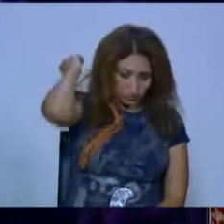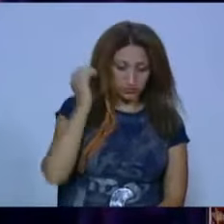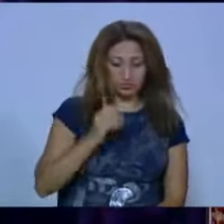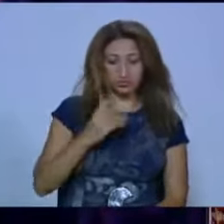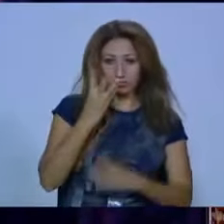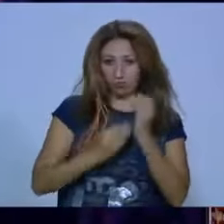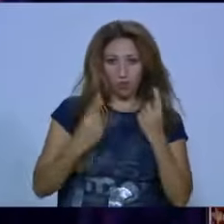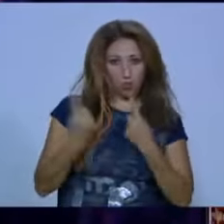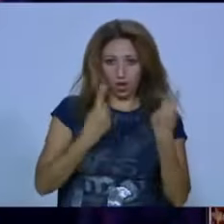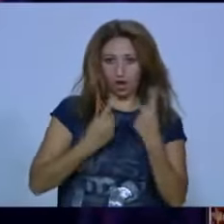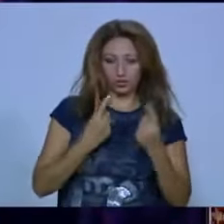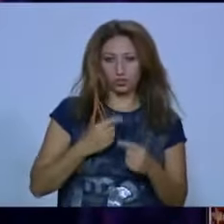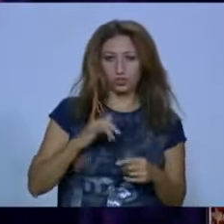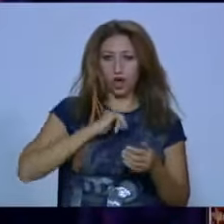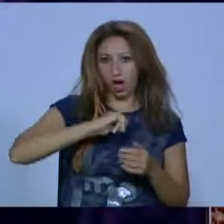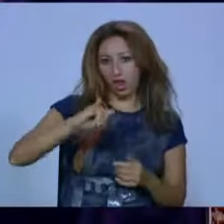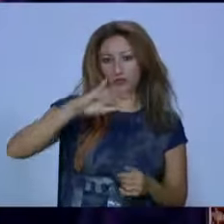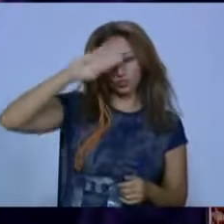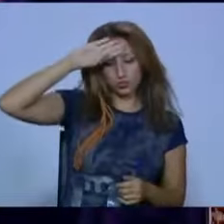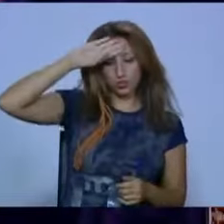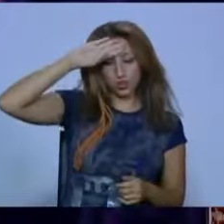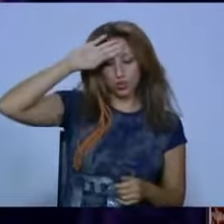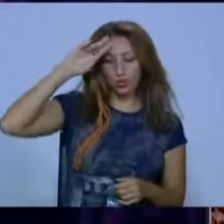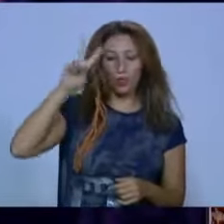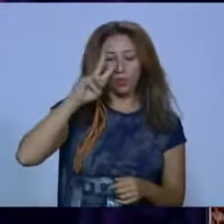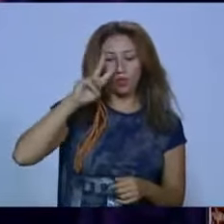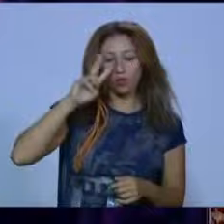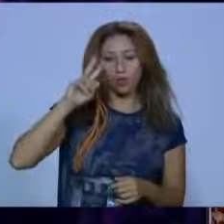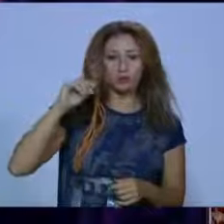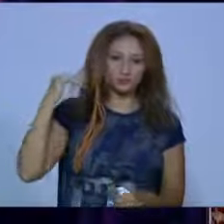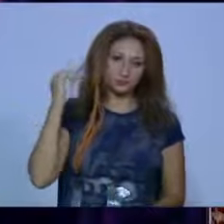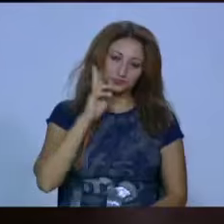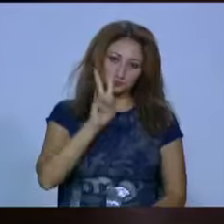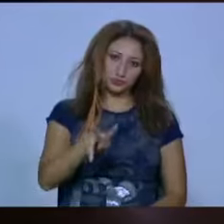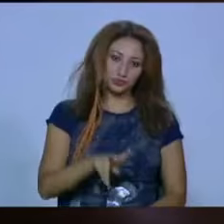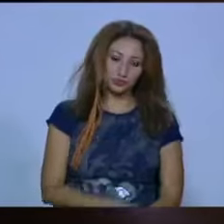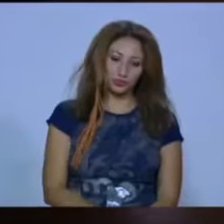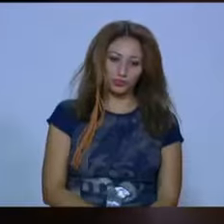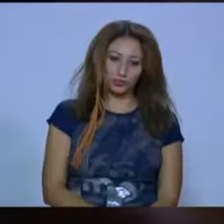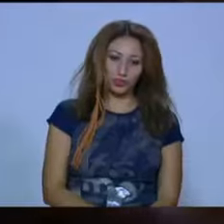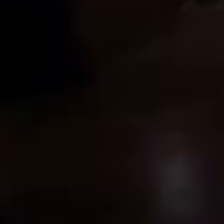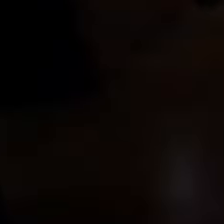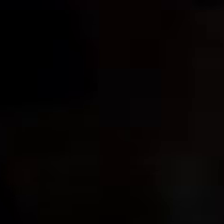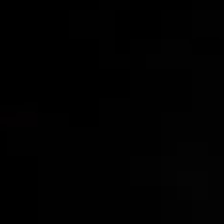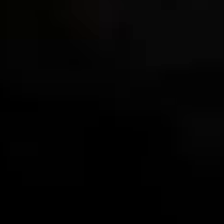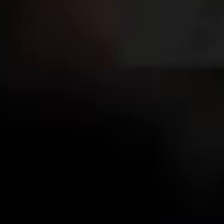عليها وعمل لها سخونة مستمرة وألم شديد طول الوقت؟ تعالوا نفكركم بيها.